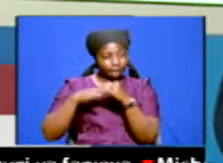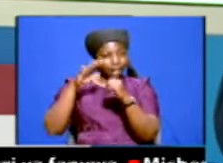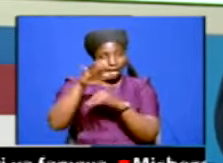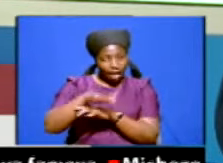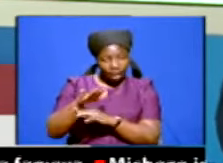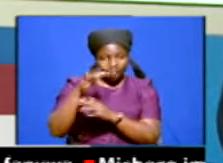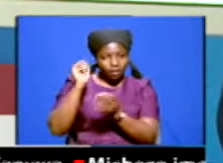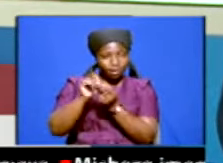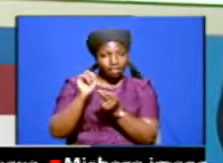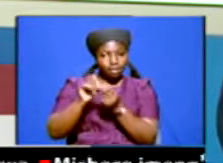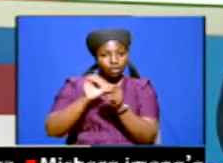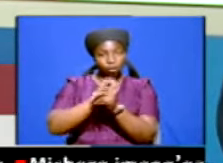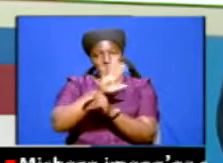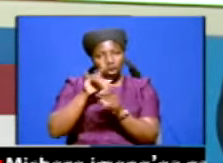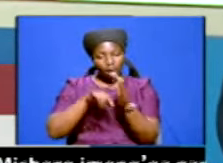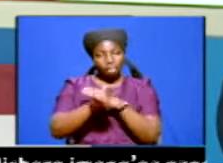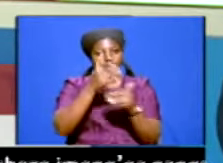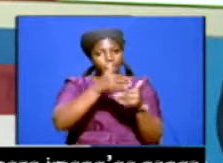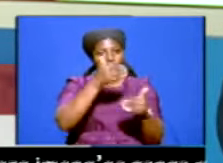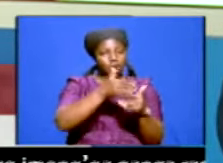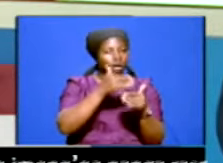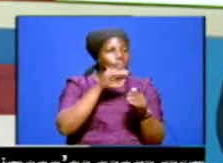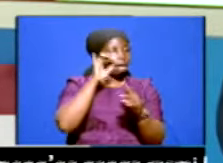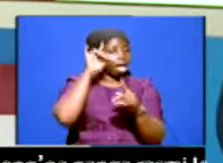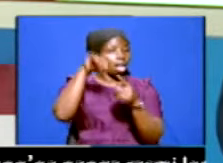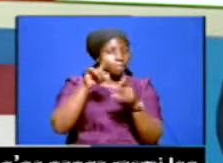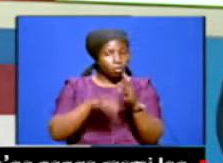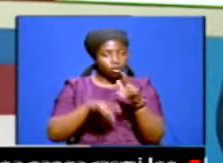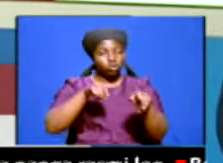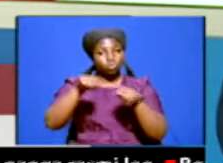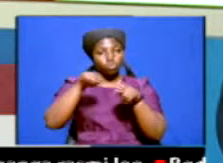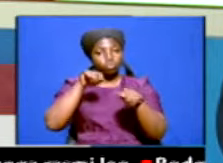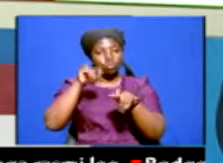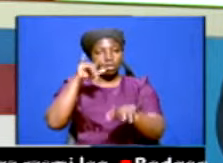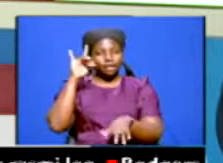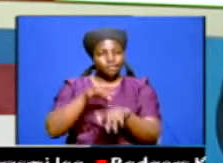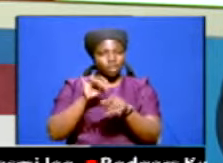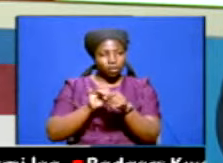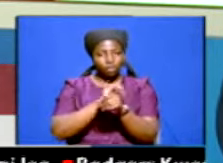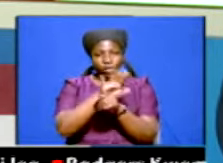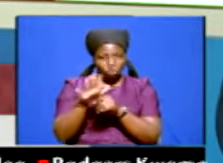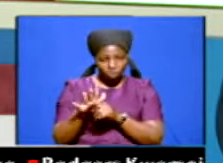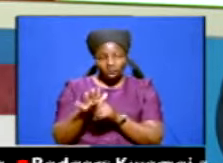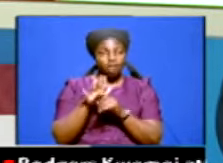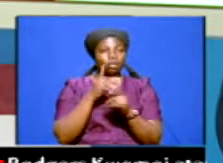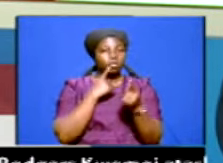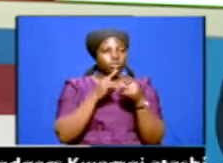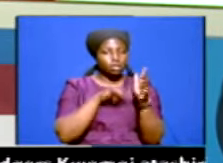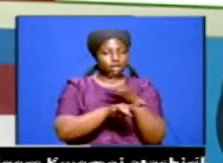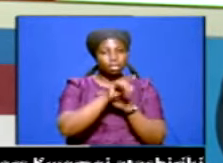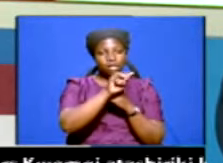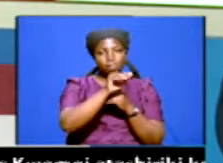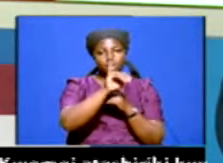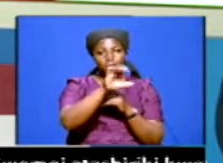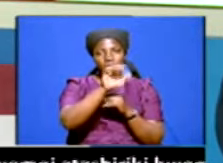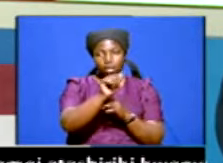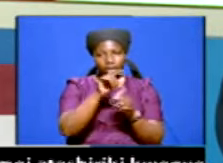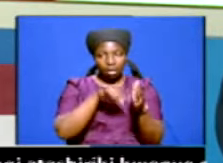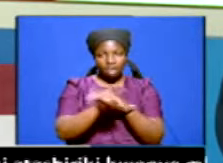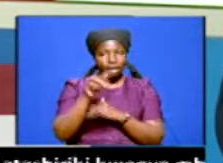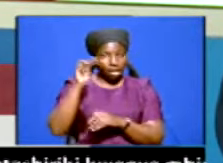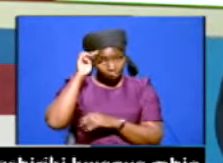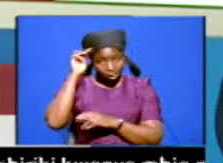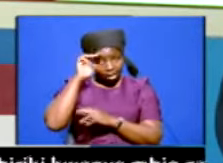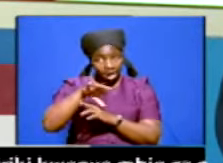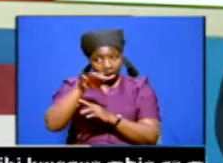vya mpakani ili kudhibiti maambukizi ya ugonjwa huo. Akiongea katika kituo cha mpakani cha Maika Suftu katika kaunti ya Mandera,